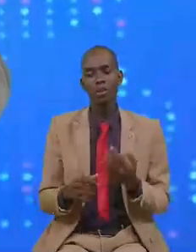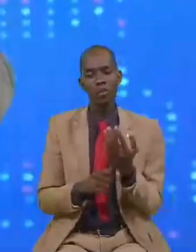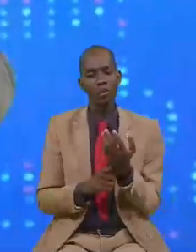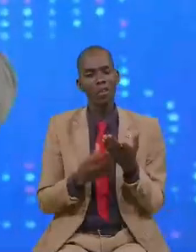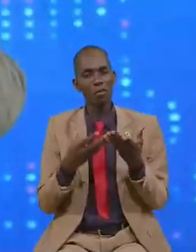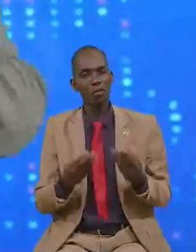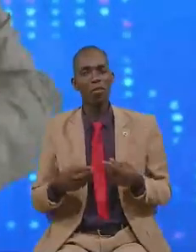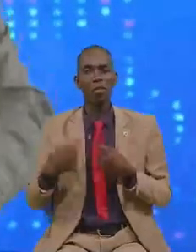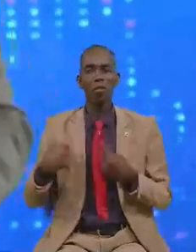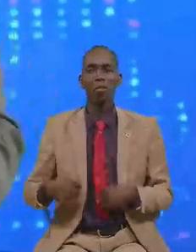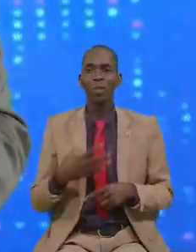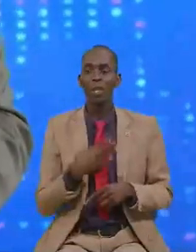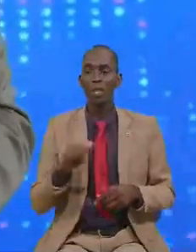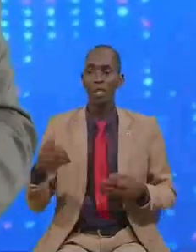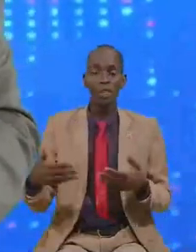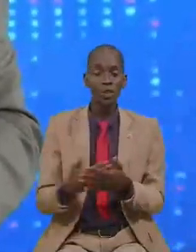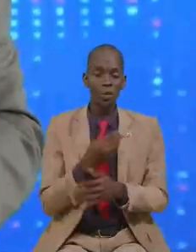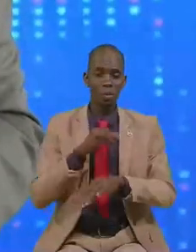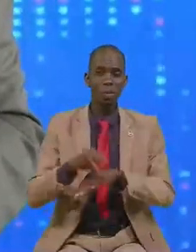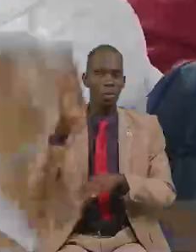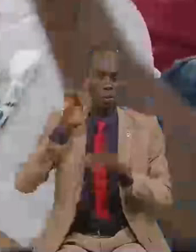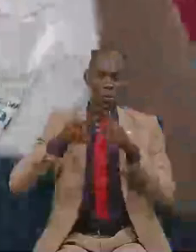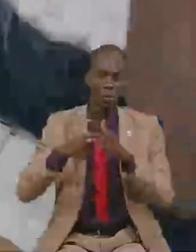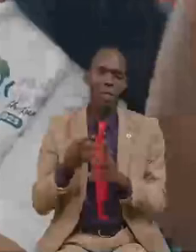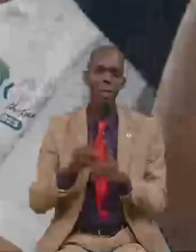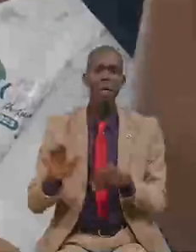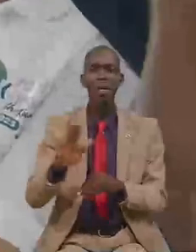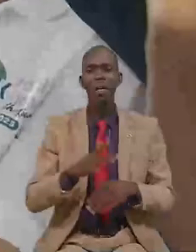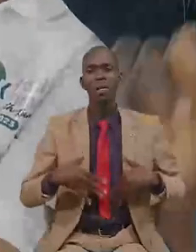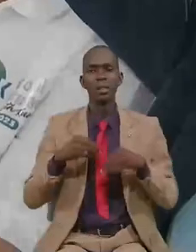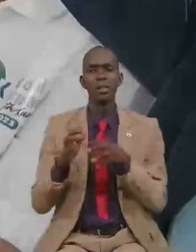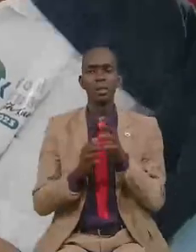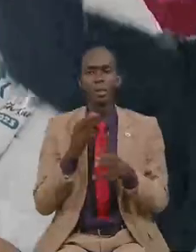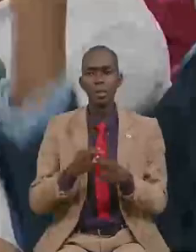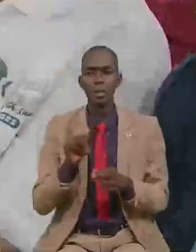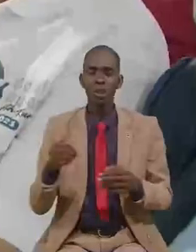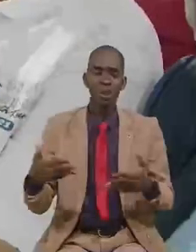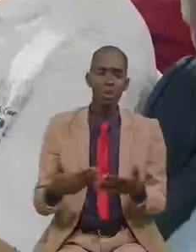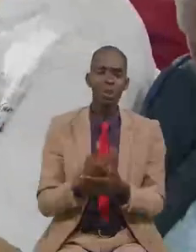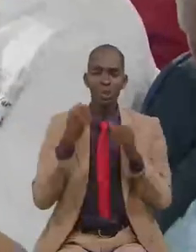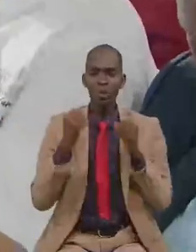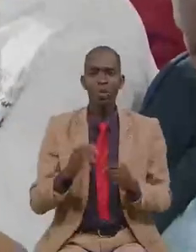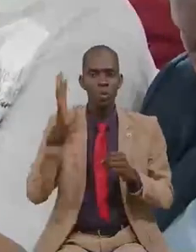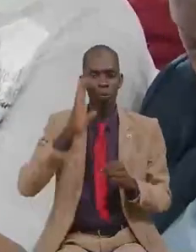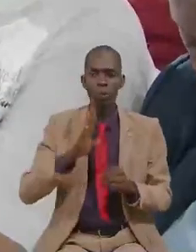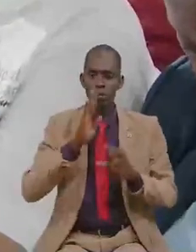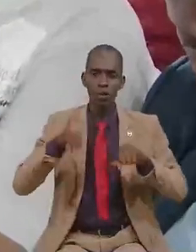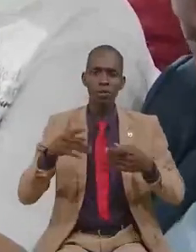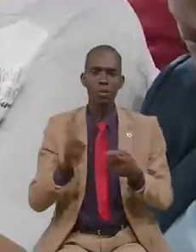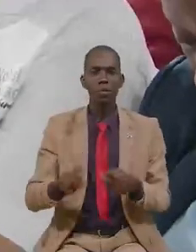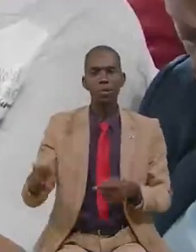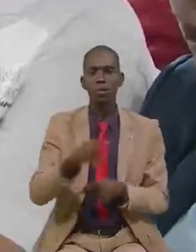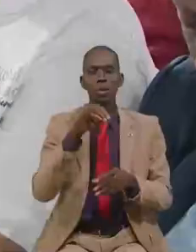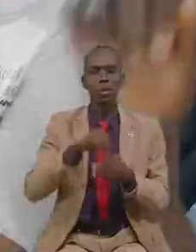Et un nouveau ministère va commencer dans ta vie. Une nouvelle puissance va commencer, te sera donnée au nom